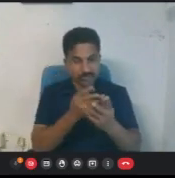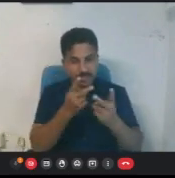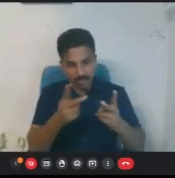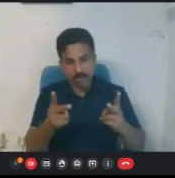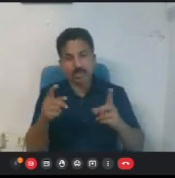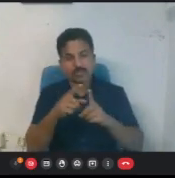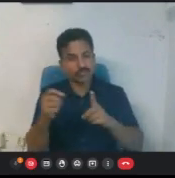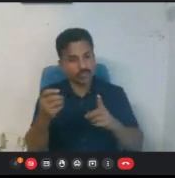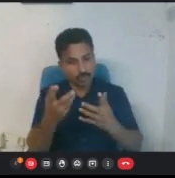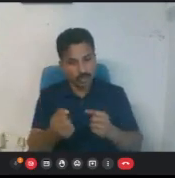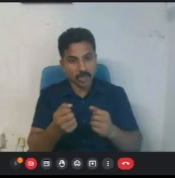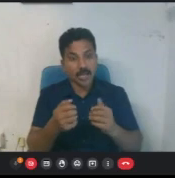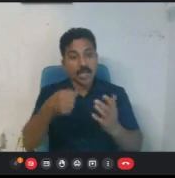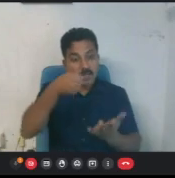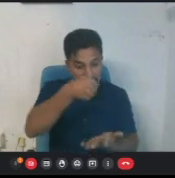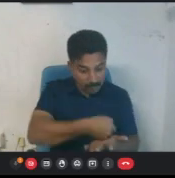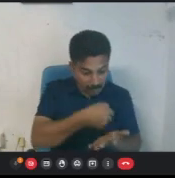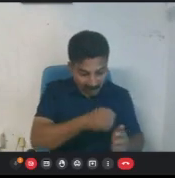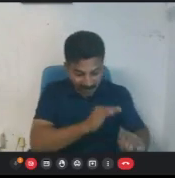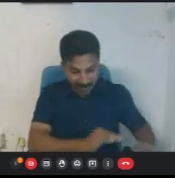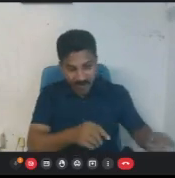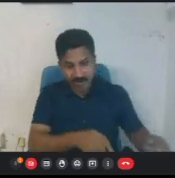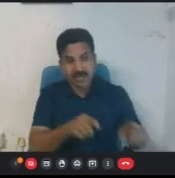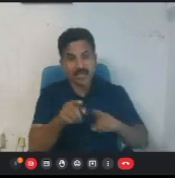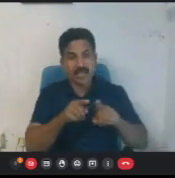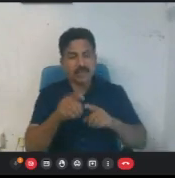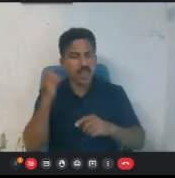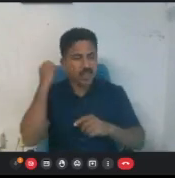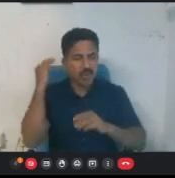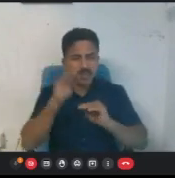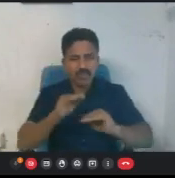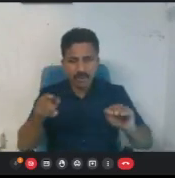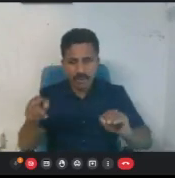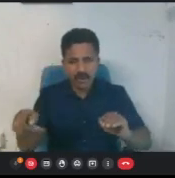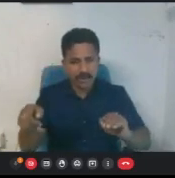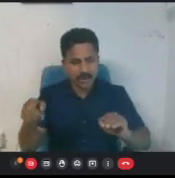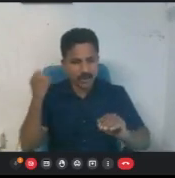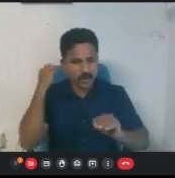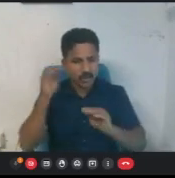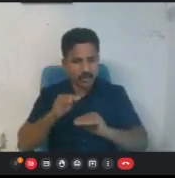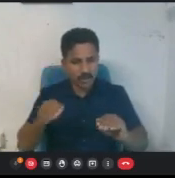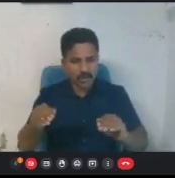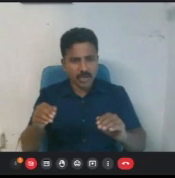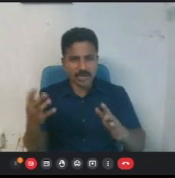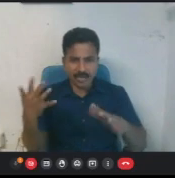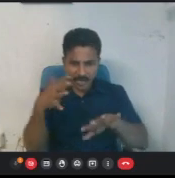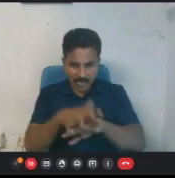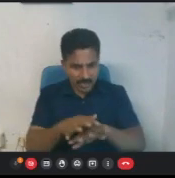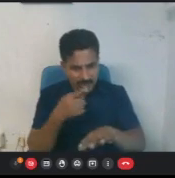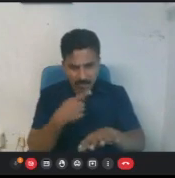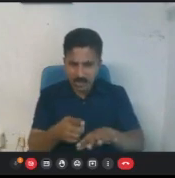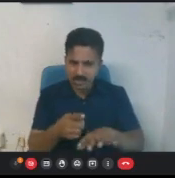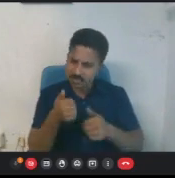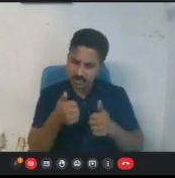ആവിഷ്കരിച്ച് അത് താഴെ തലങ്ങളിൽ, ഇപ്പൊ ഉദാഹരണത്തിന് നോർമൽ സ്കൂളുകളിൽ പഠിക്കുന്ന കുട്ടികളെ സംബന്ധിച്ച് പറഞ്ഞു, ഇന്റഗ്രേഷനെ സംബന്ധിച്ച് പറഞ്ഞു, നല്ല